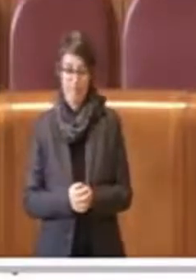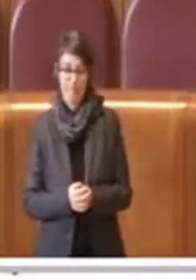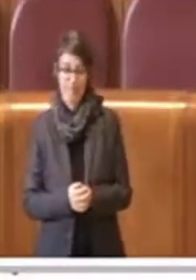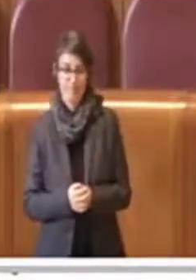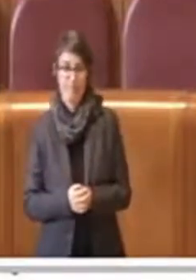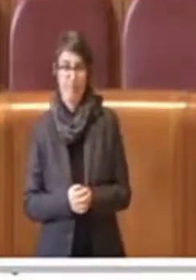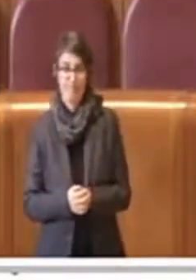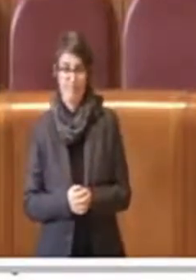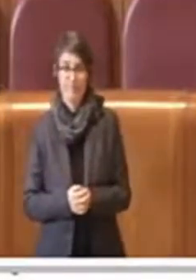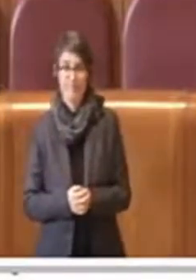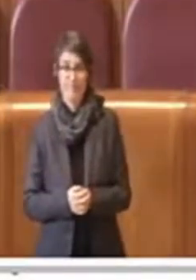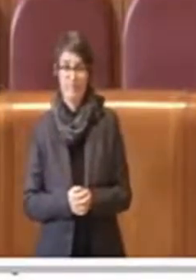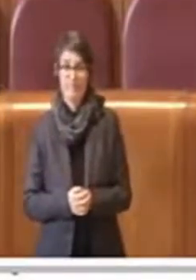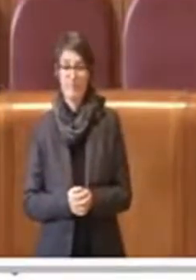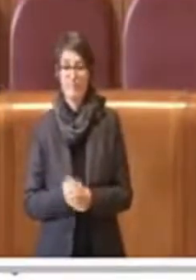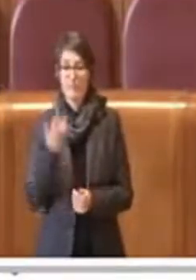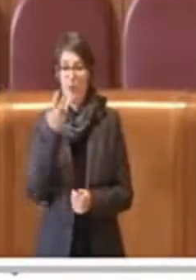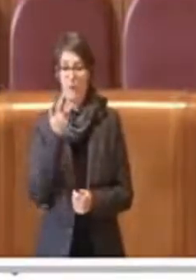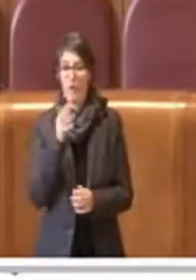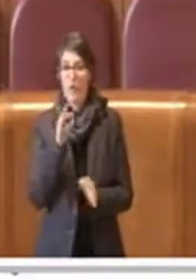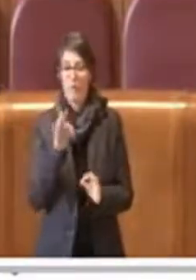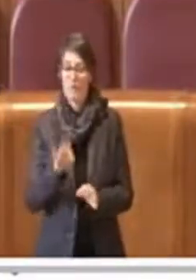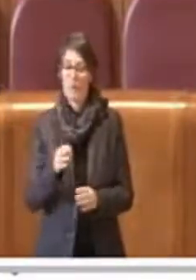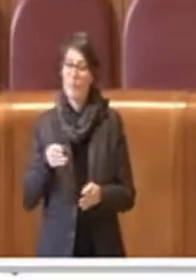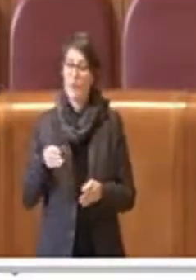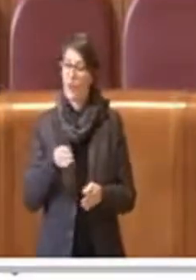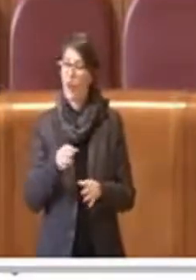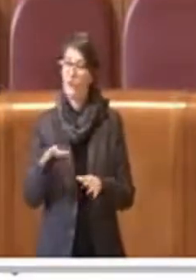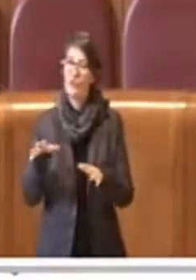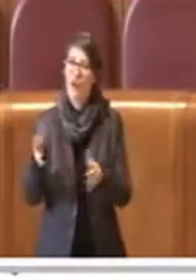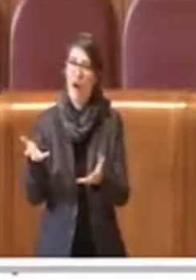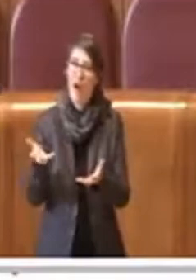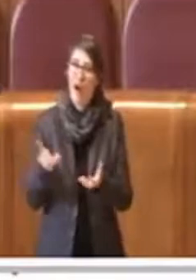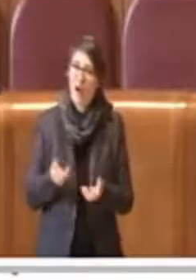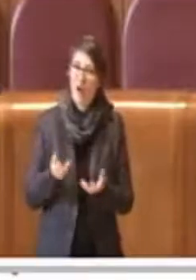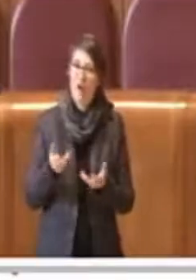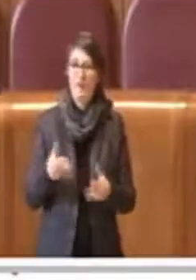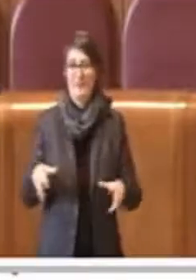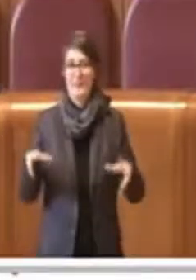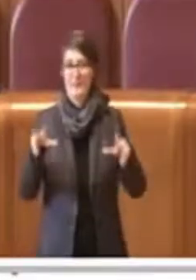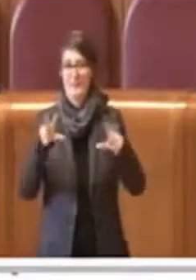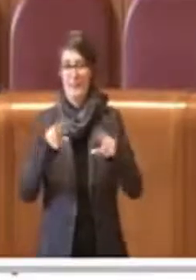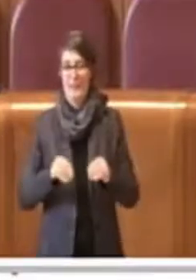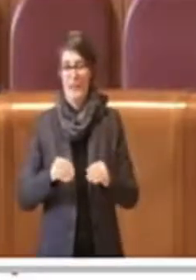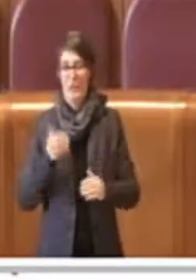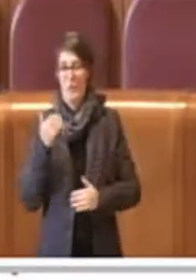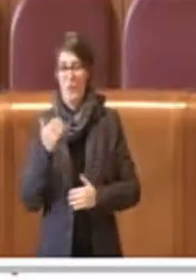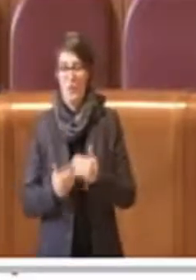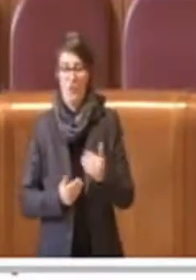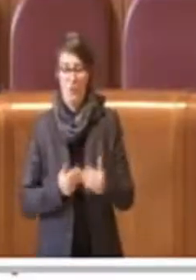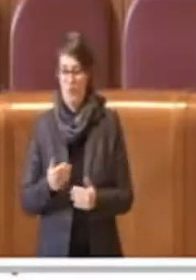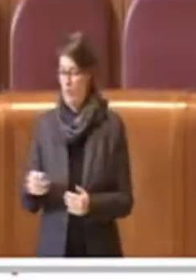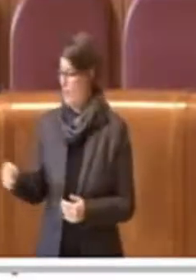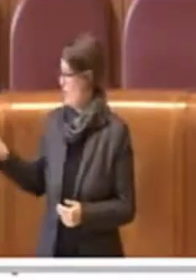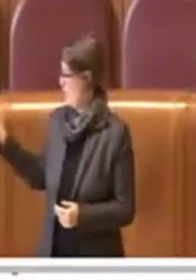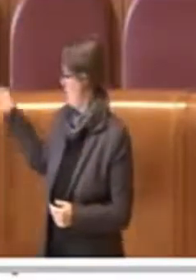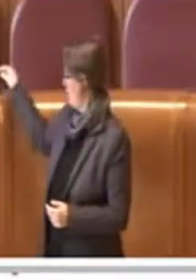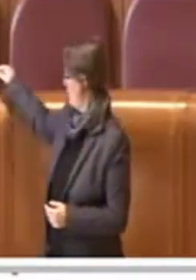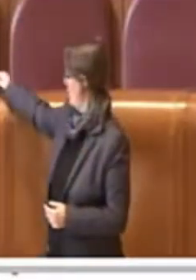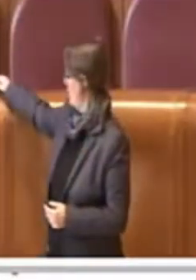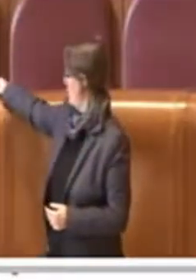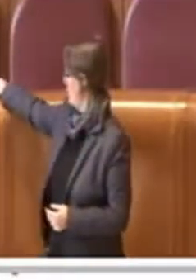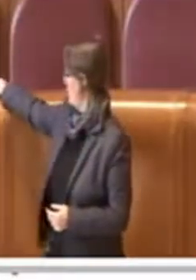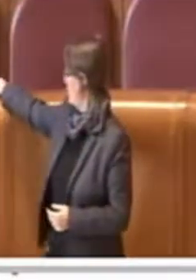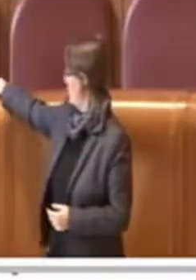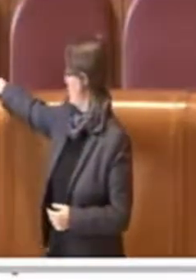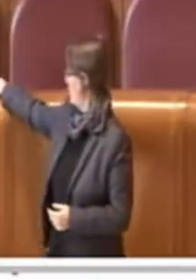si riprenda il percorso di accoglienza immediatamente, subito, naturalmente